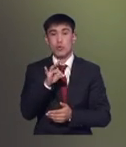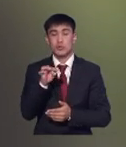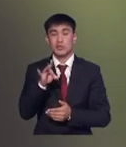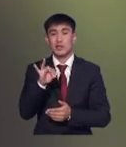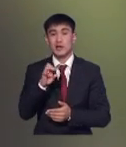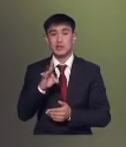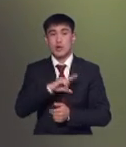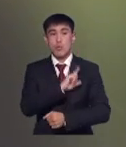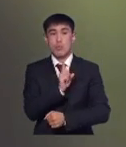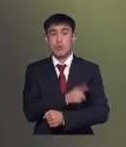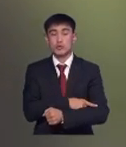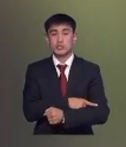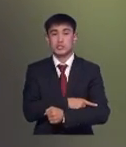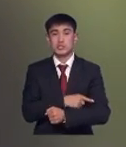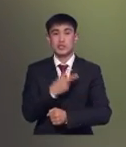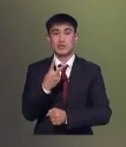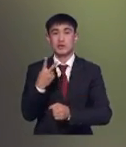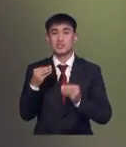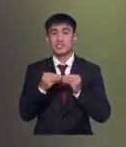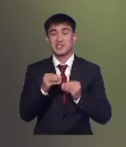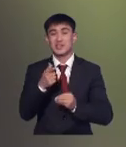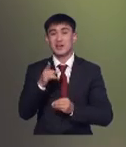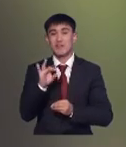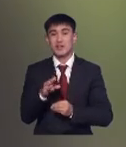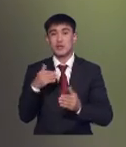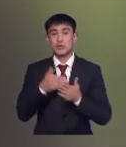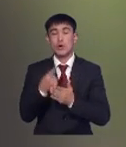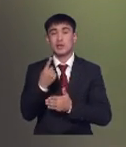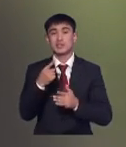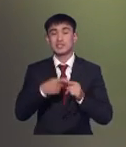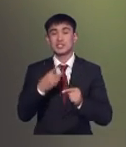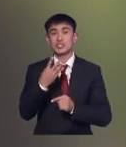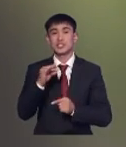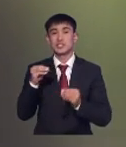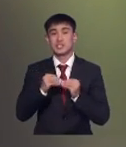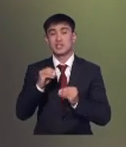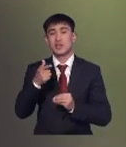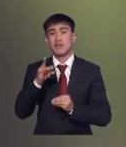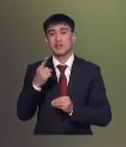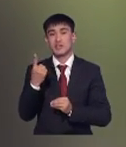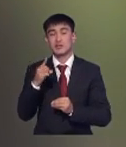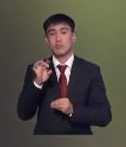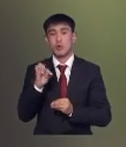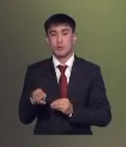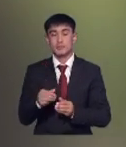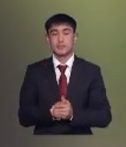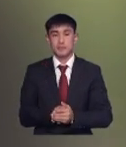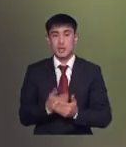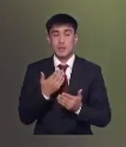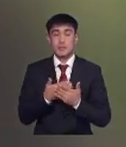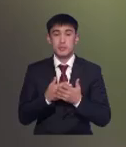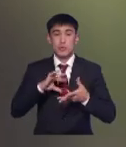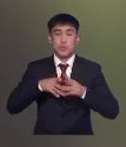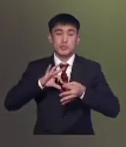реакторы мощностью от 1,2 гигаватта до 1,4 гигаватта на один блок станции. Предполагается в